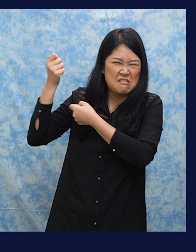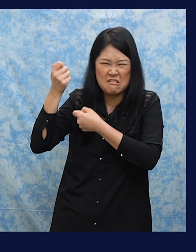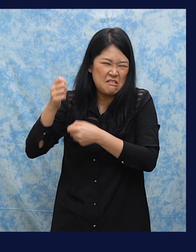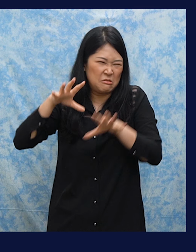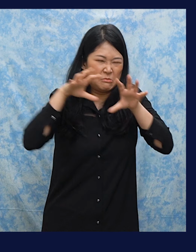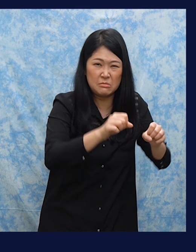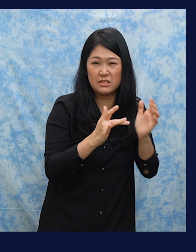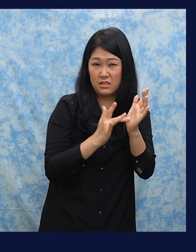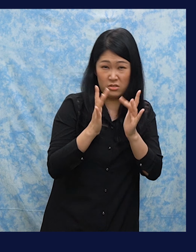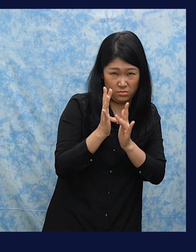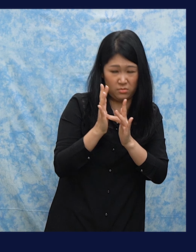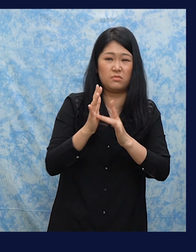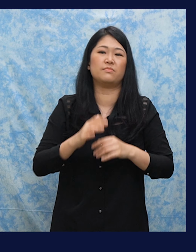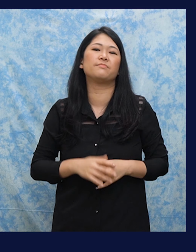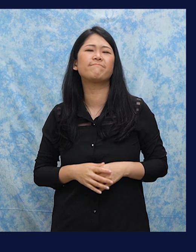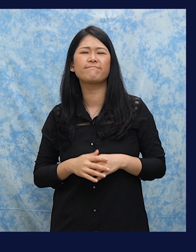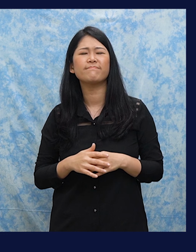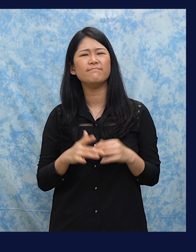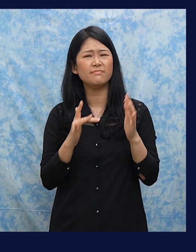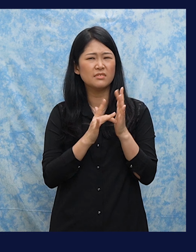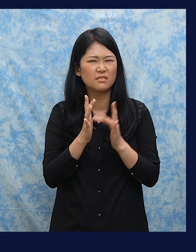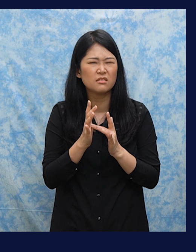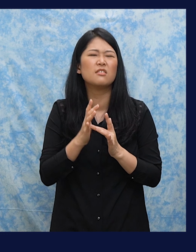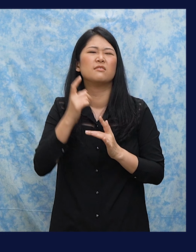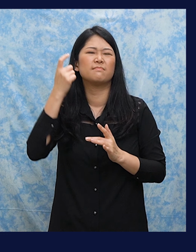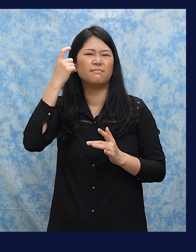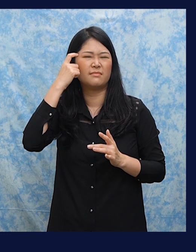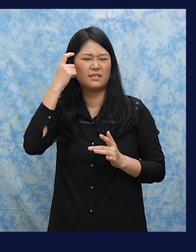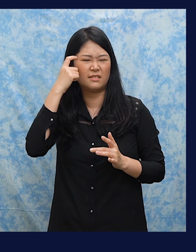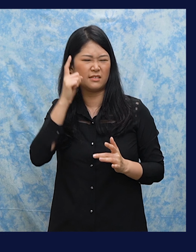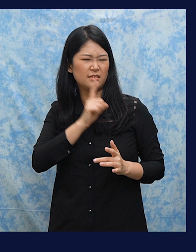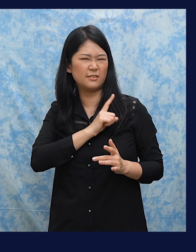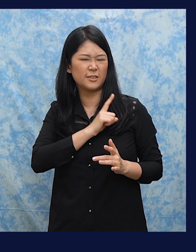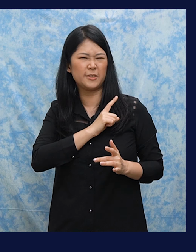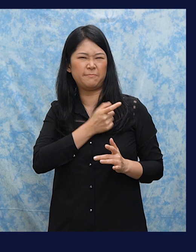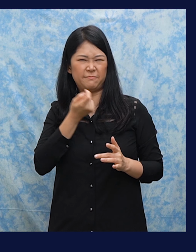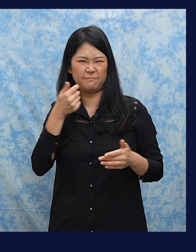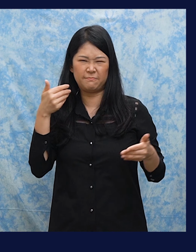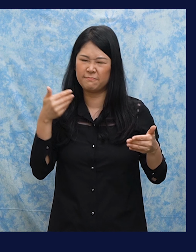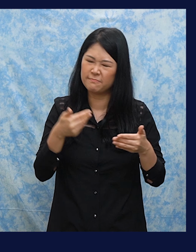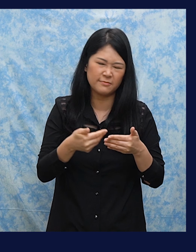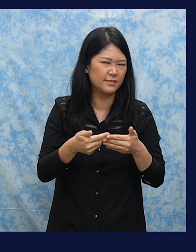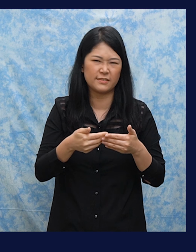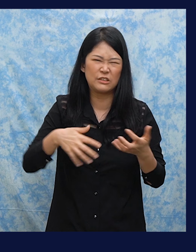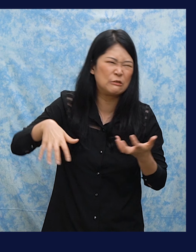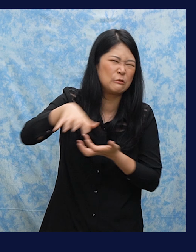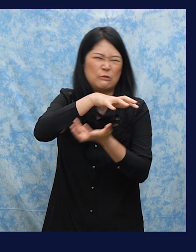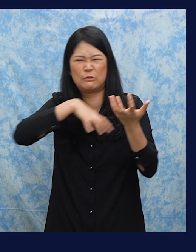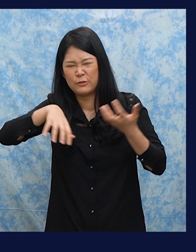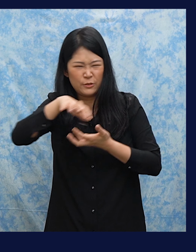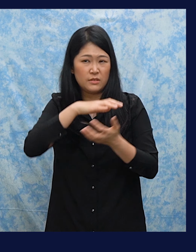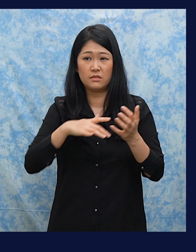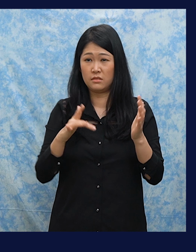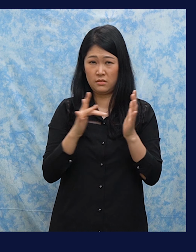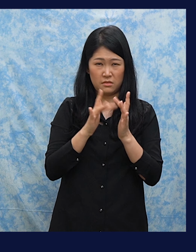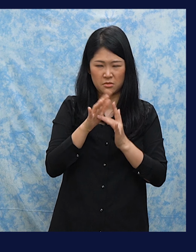火把和武器，就是去捉耶稣。而耶稣已经知道自己必定会面临这一切混乱